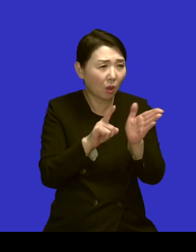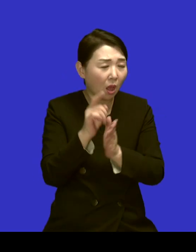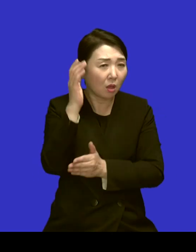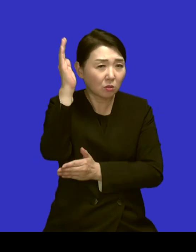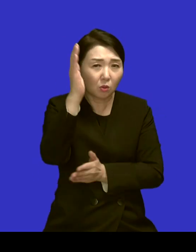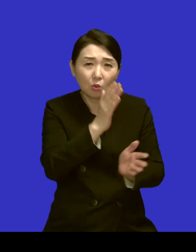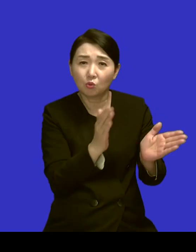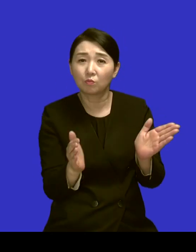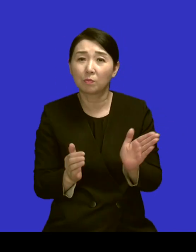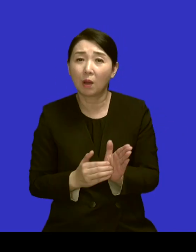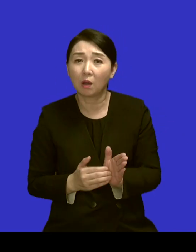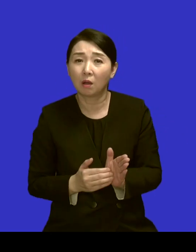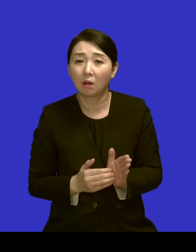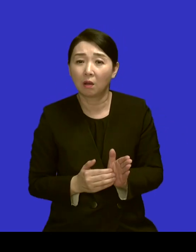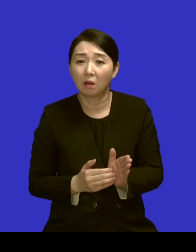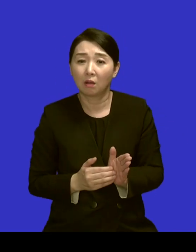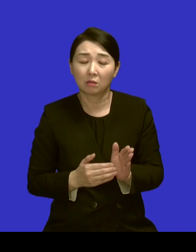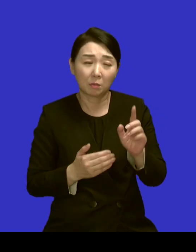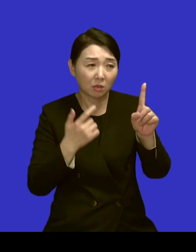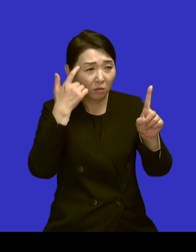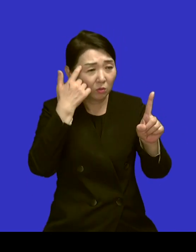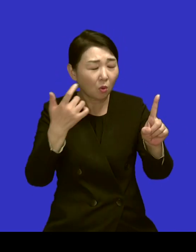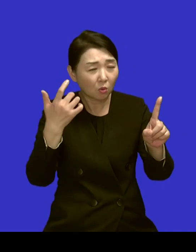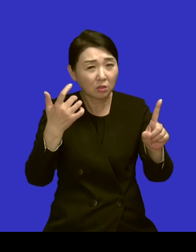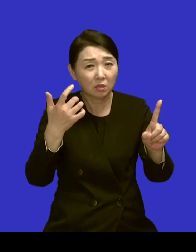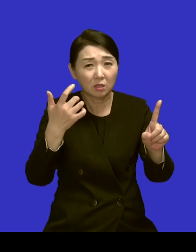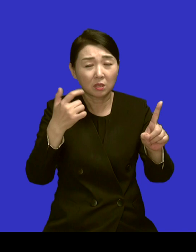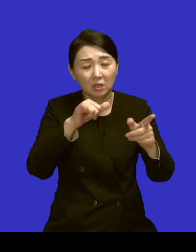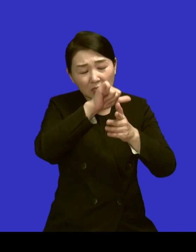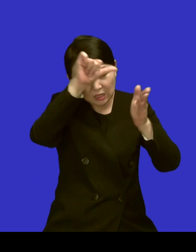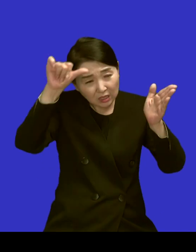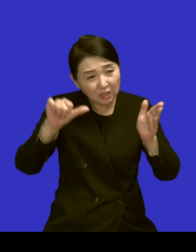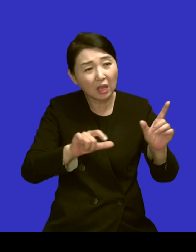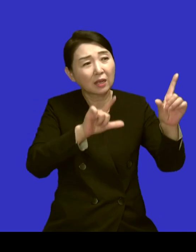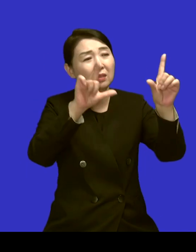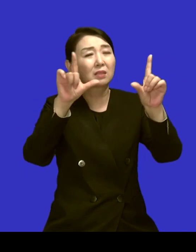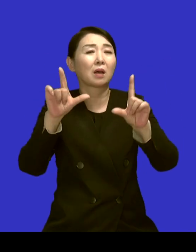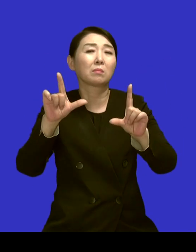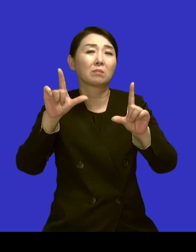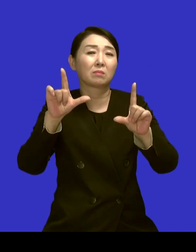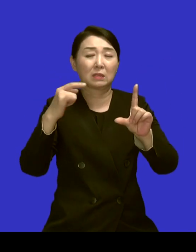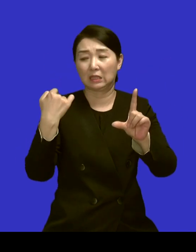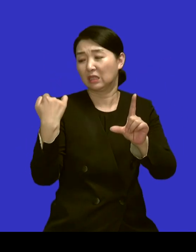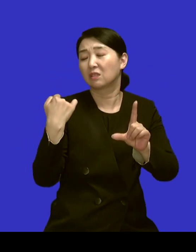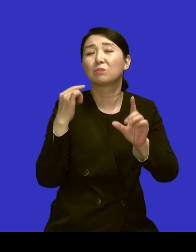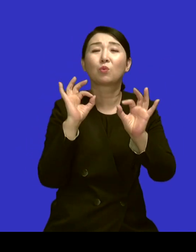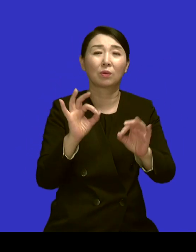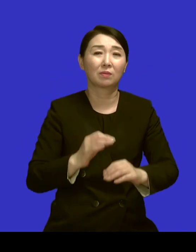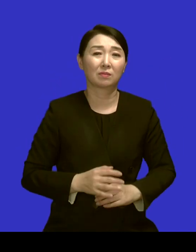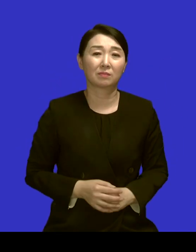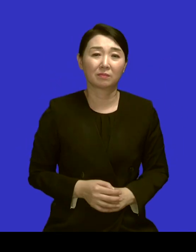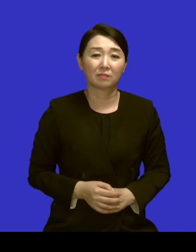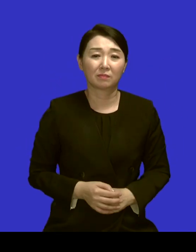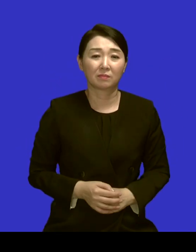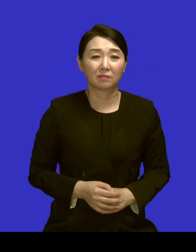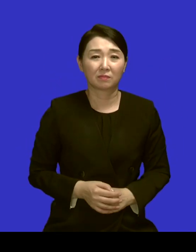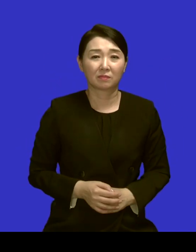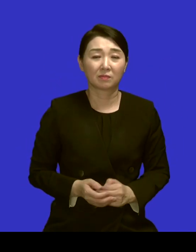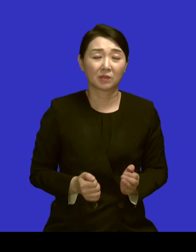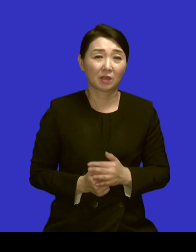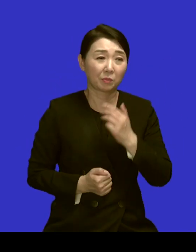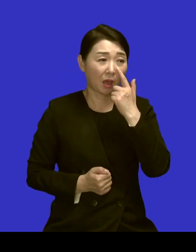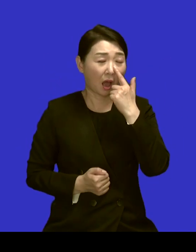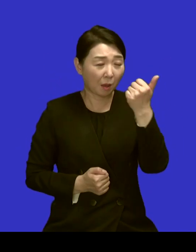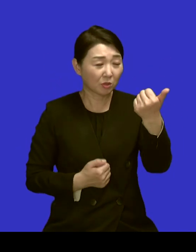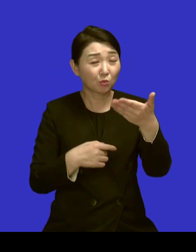준비하다 보니까 그 영혼이 걸어온 삶의 등이 보이더라고요. 그래서 아버지